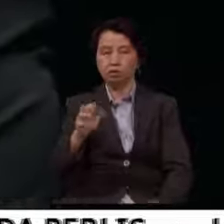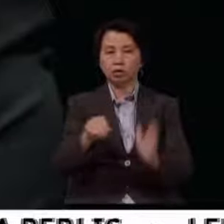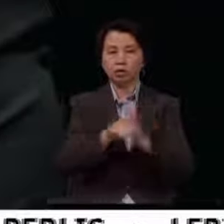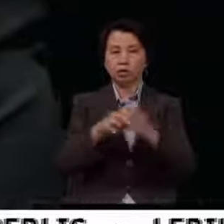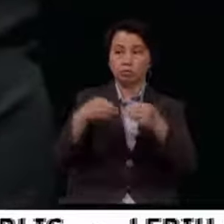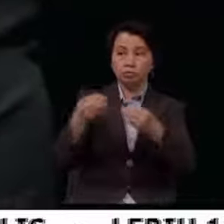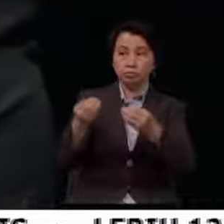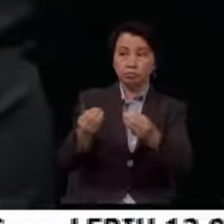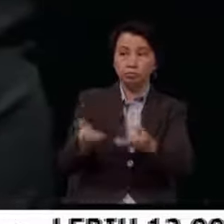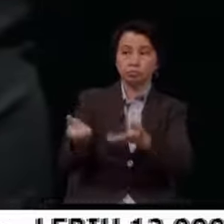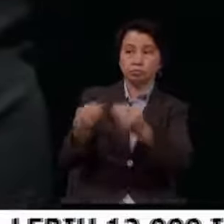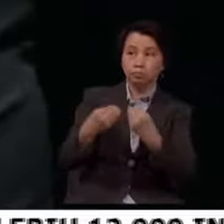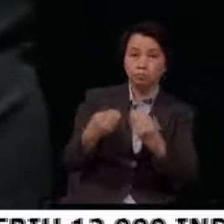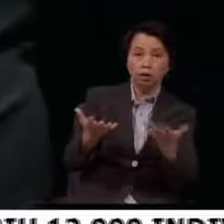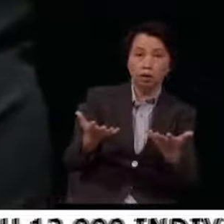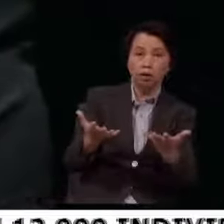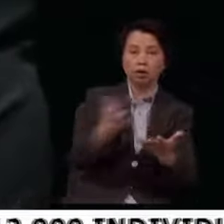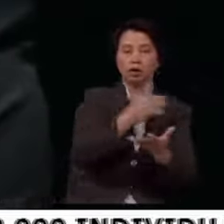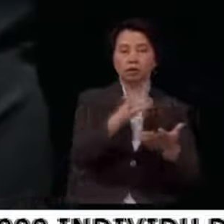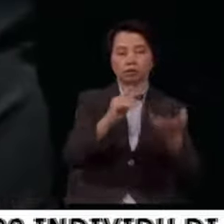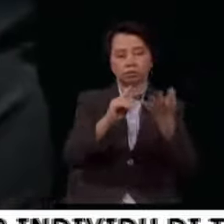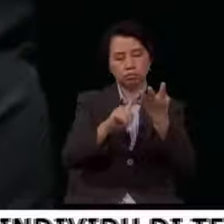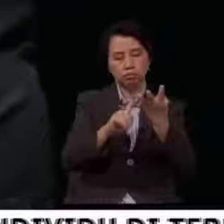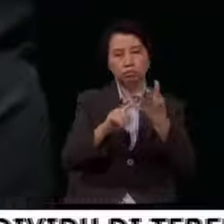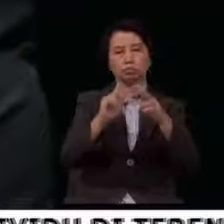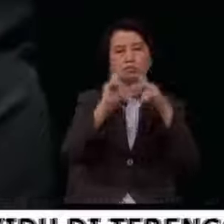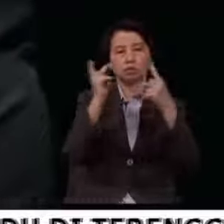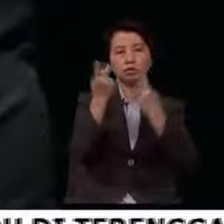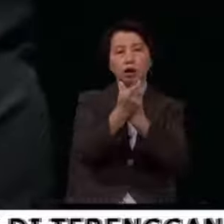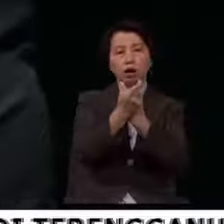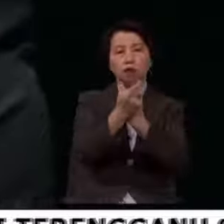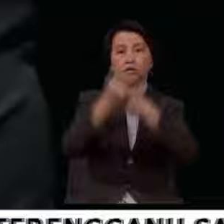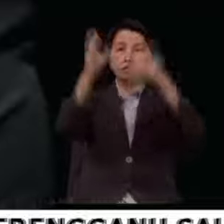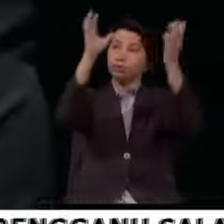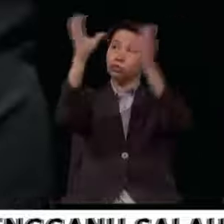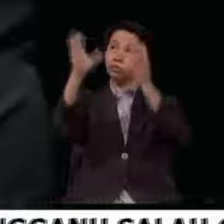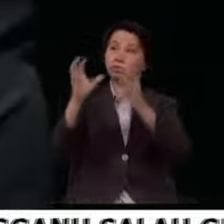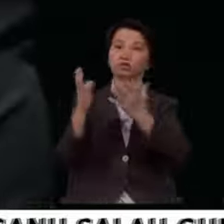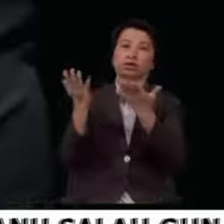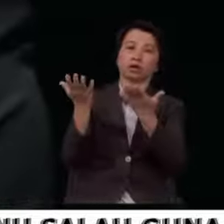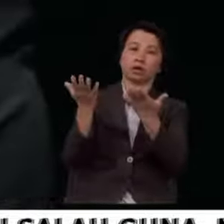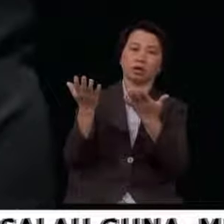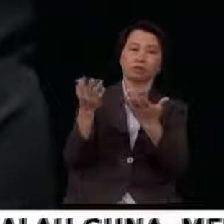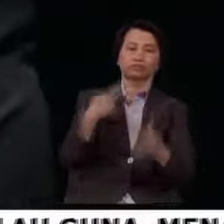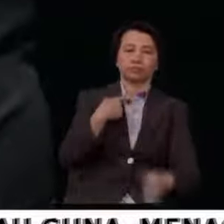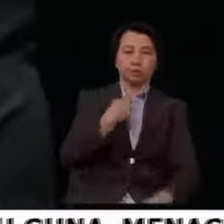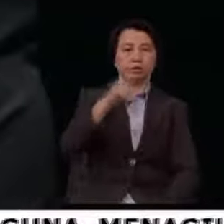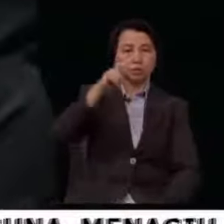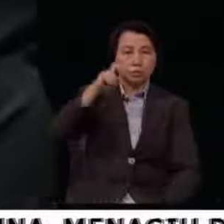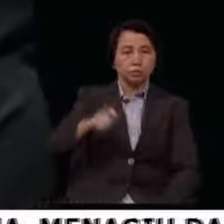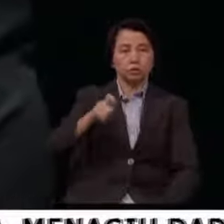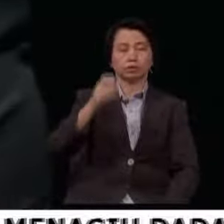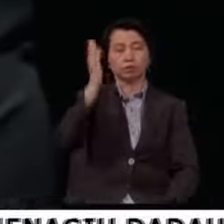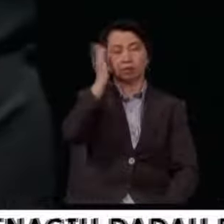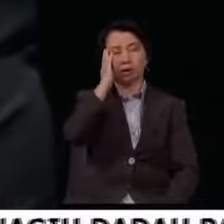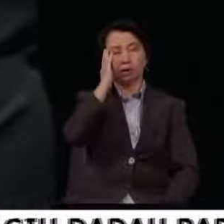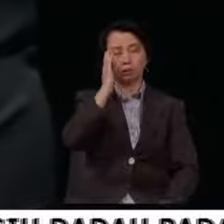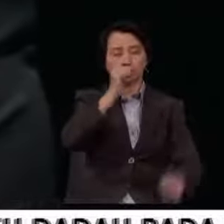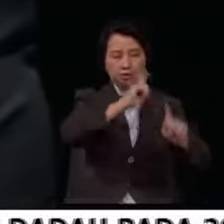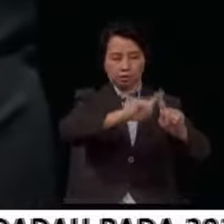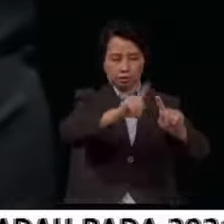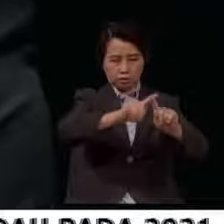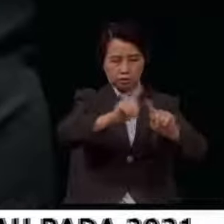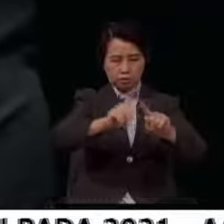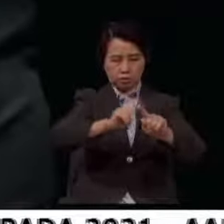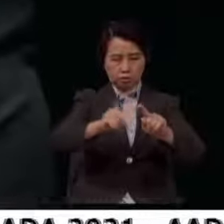HAM mengibarkan kenaikan harga ataupun mempengaruhi kenaikan harga barang naik dalam hubungan dengan